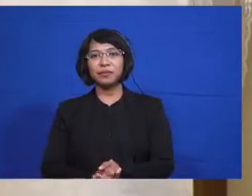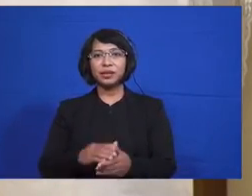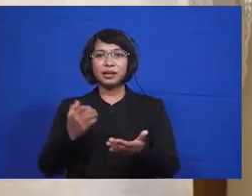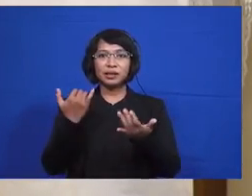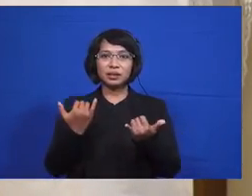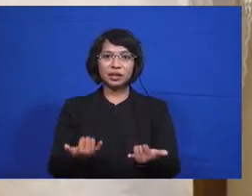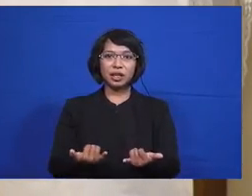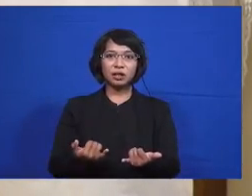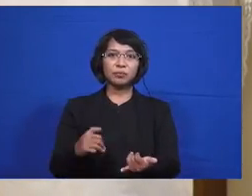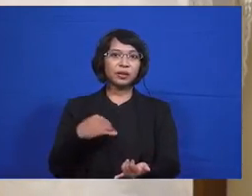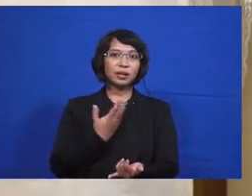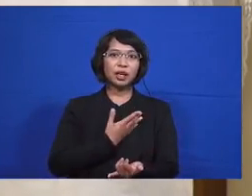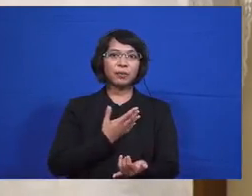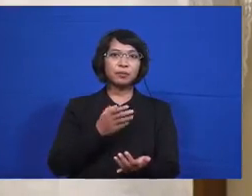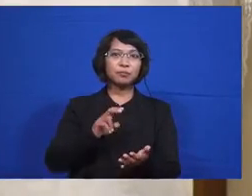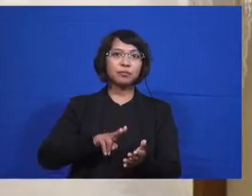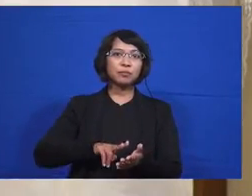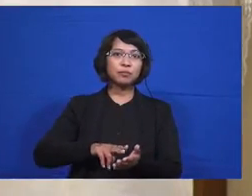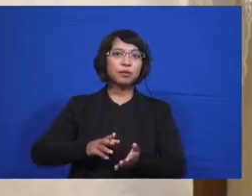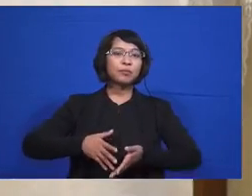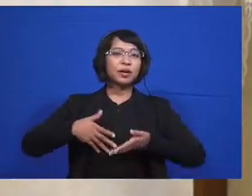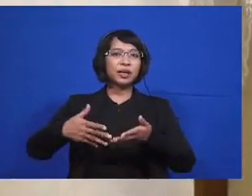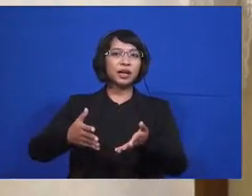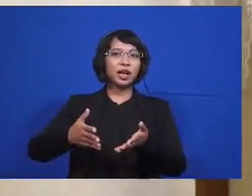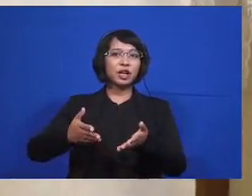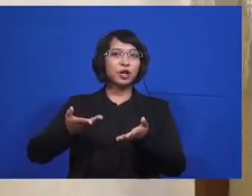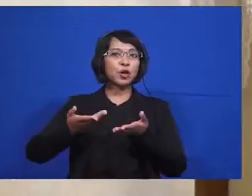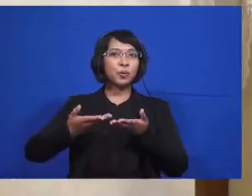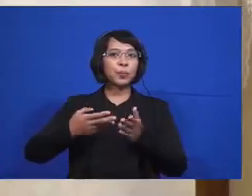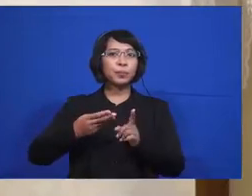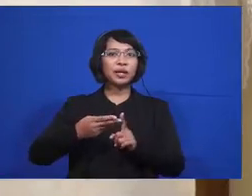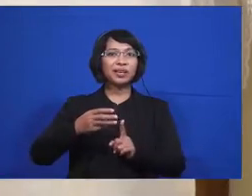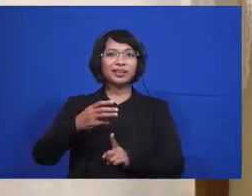kami untuk memberikan berkat perdana kami.